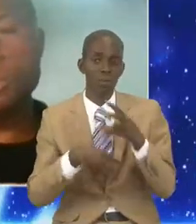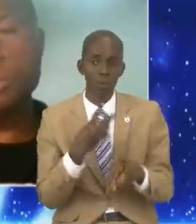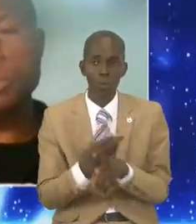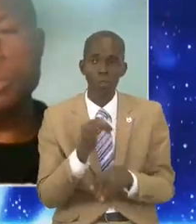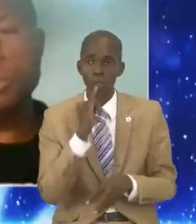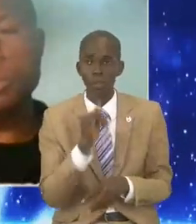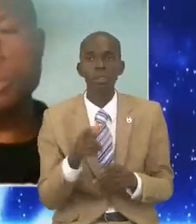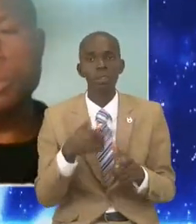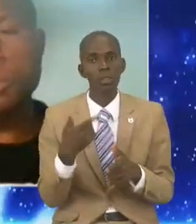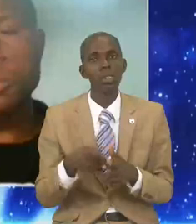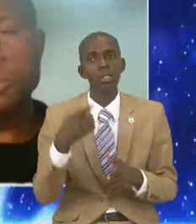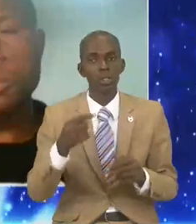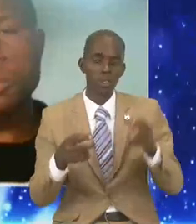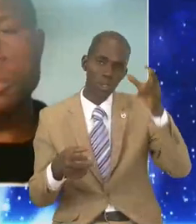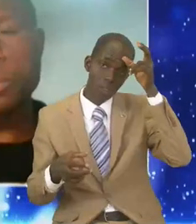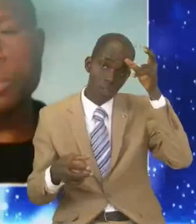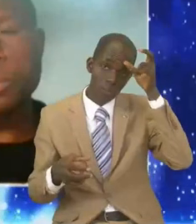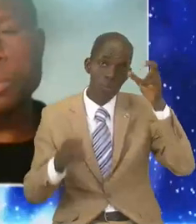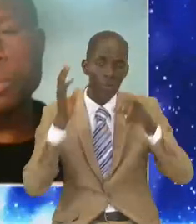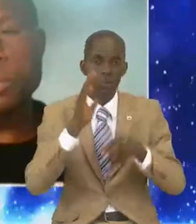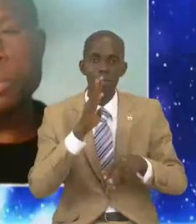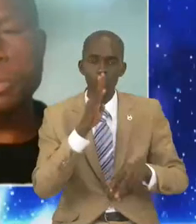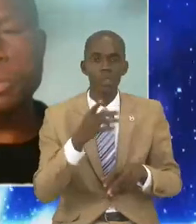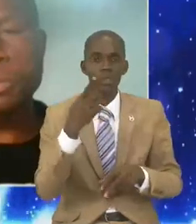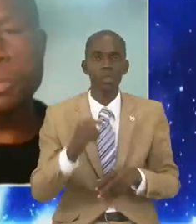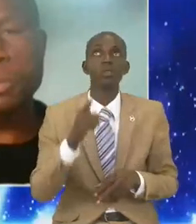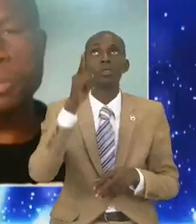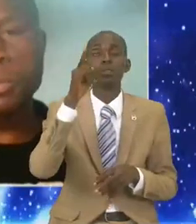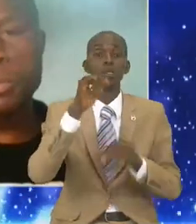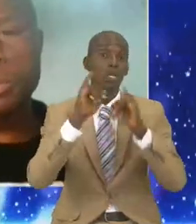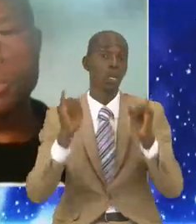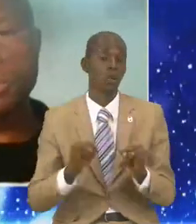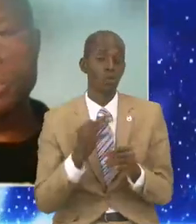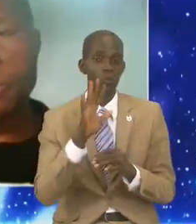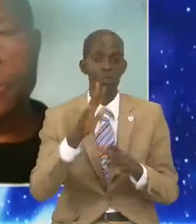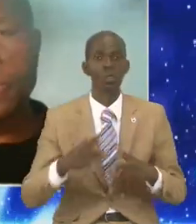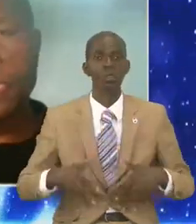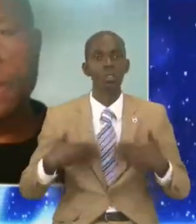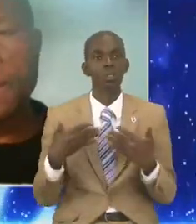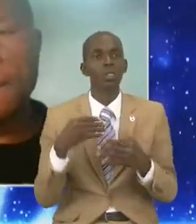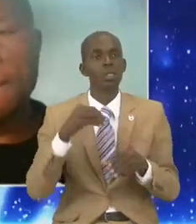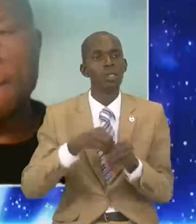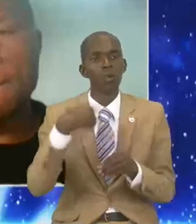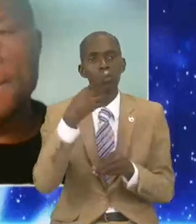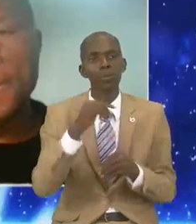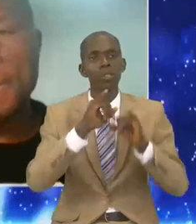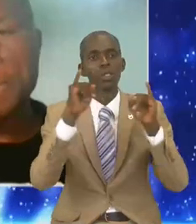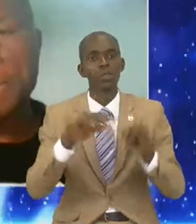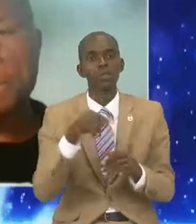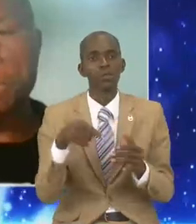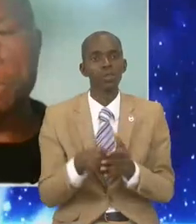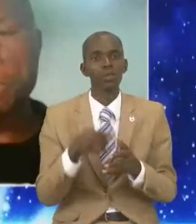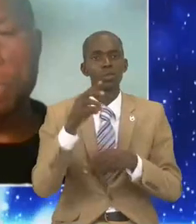alors le diable sera le Dieu de ta vie. Le Dieu de ce monde a